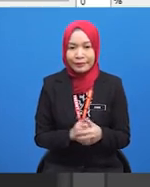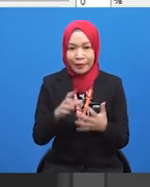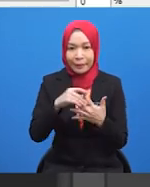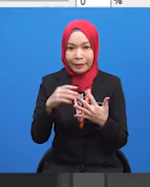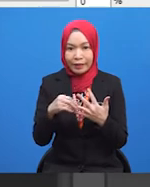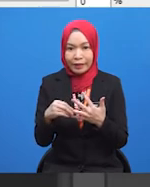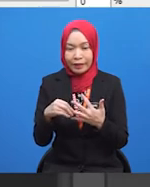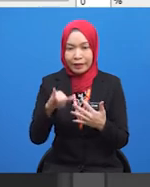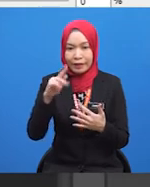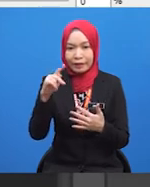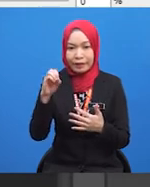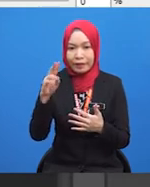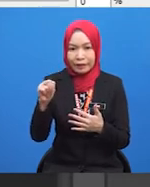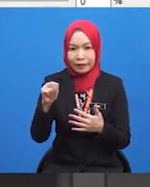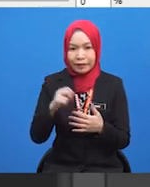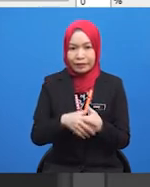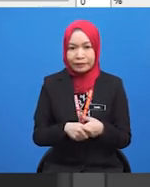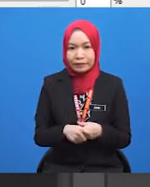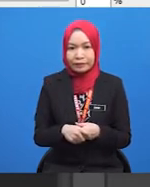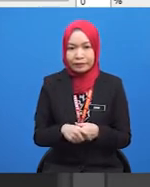pilih ikon FX.